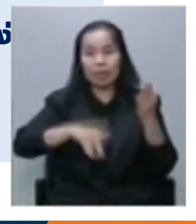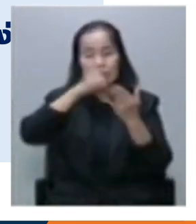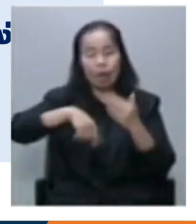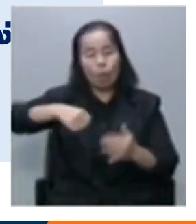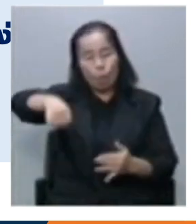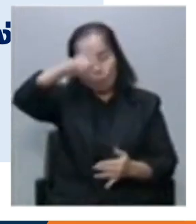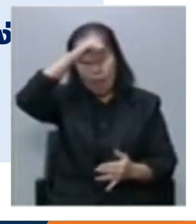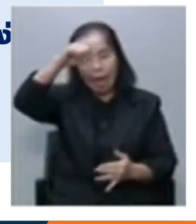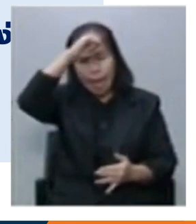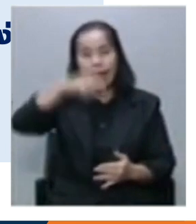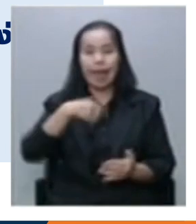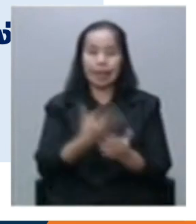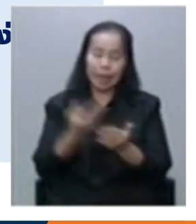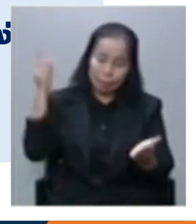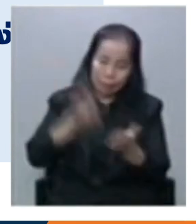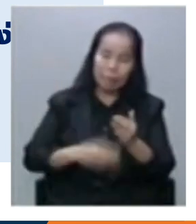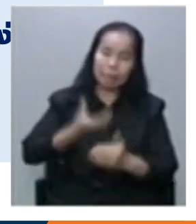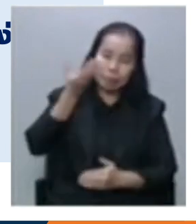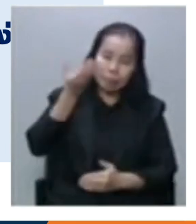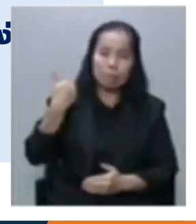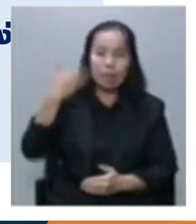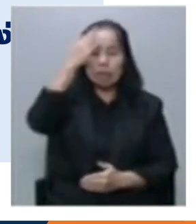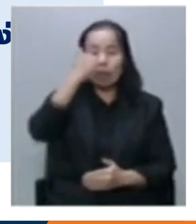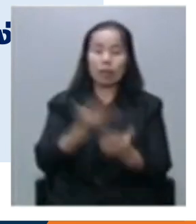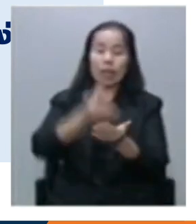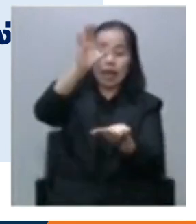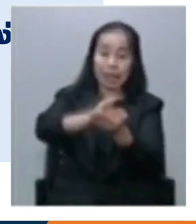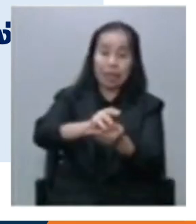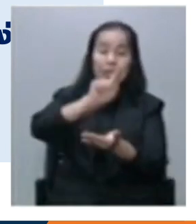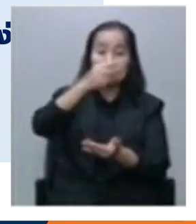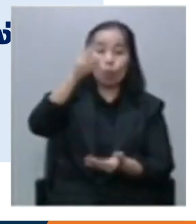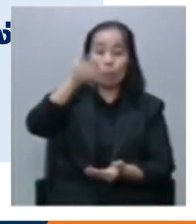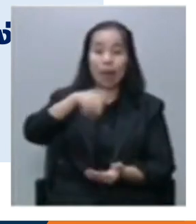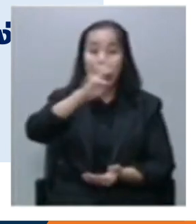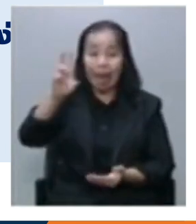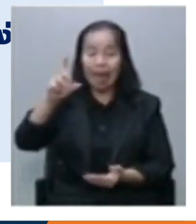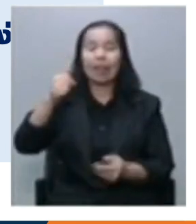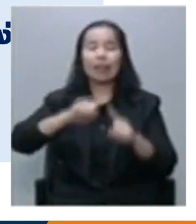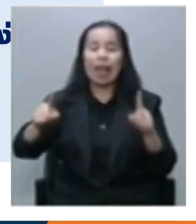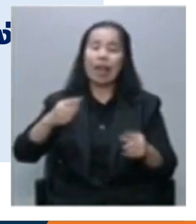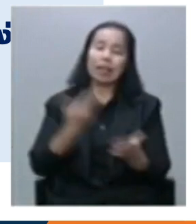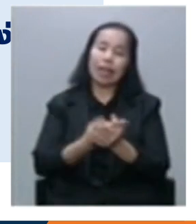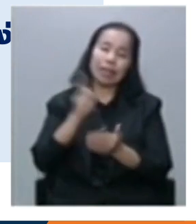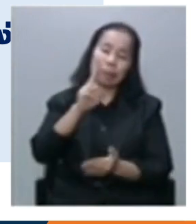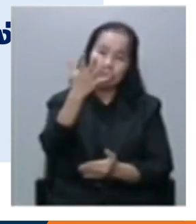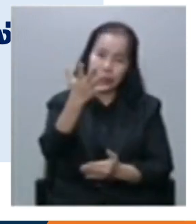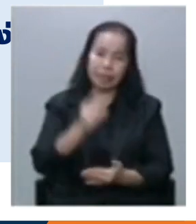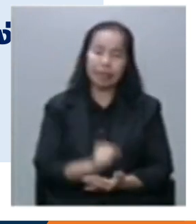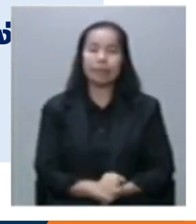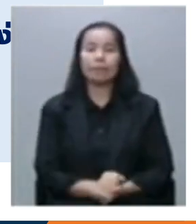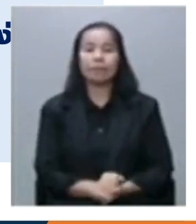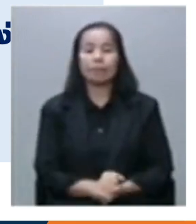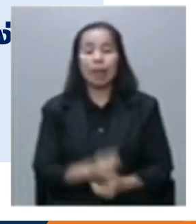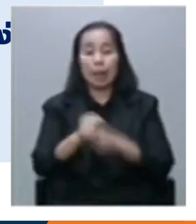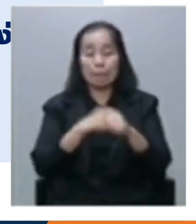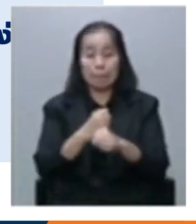ล้านบาทต่อปีเพราะท่านตั้งงบประมาณไป 16,000 ล้านแต่ไม่ใช้ขอคลิกอีกทีนึงครับเพราะฉะนั้นใน